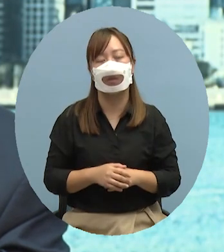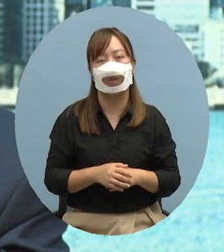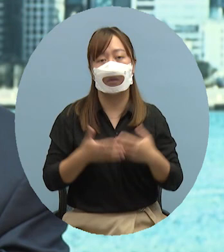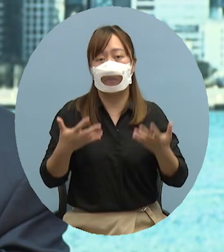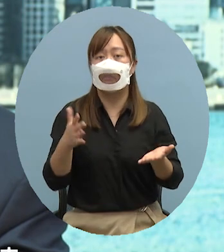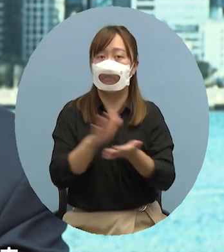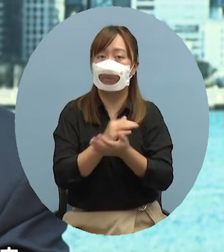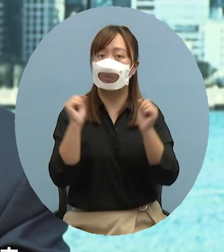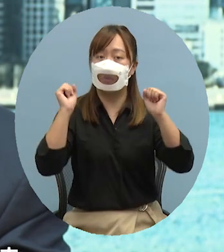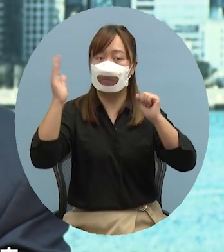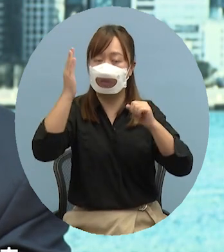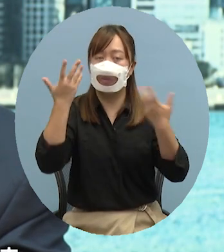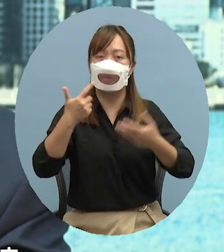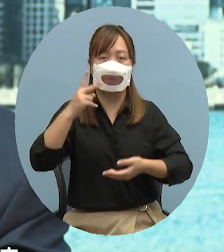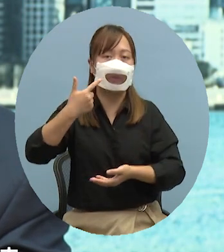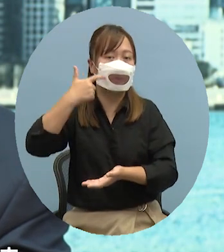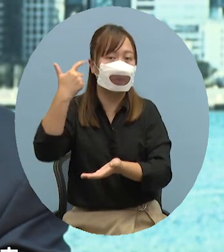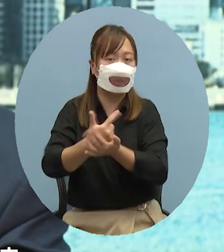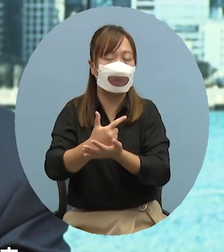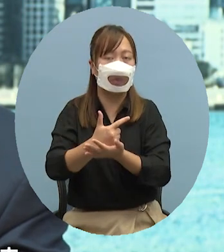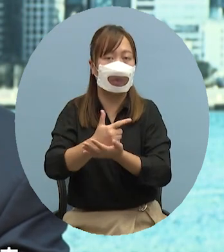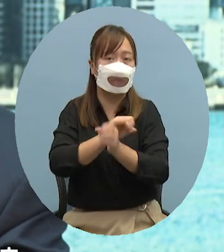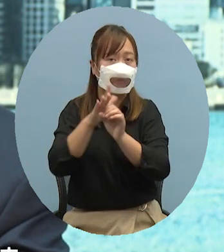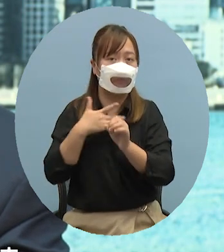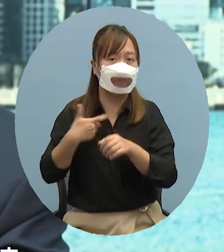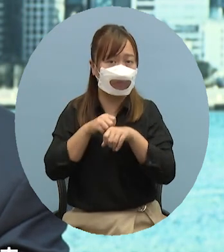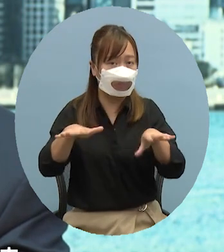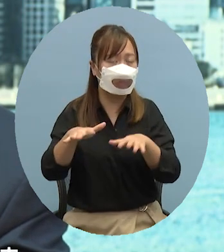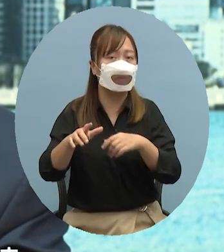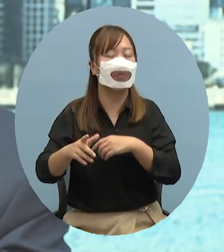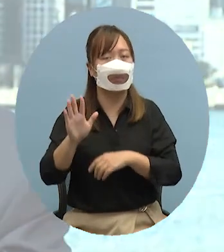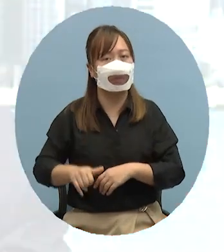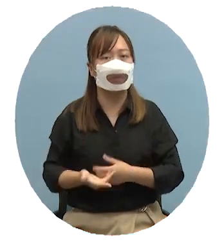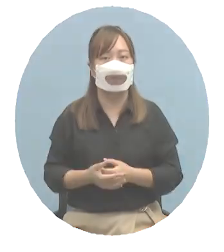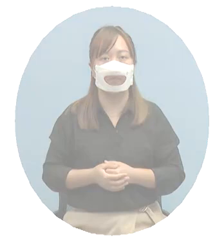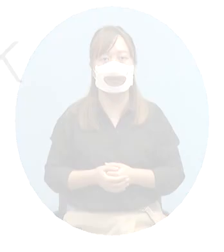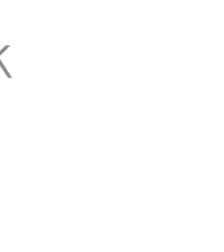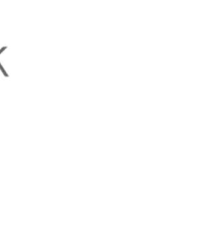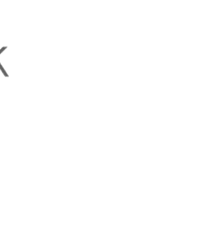年冬天嘅時候咧，出現一個較嚴重嘅一個新冠嘅情況。